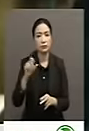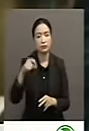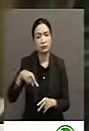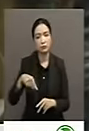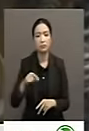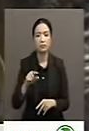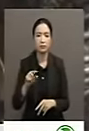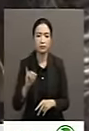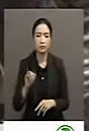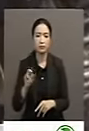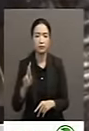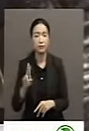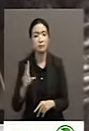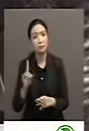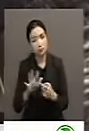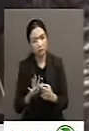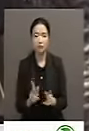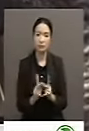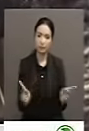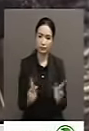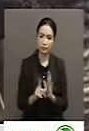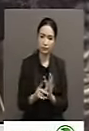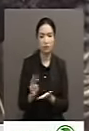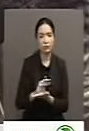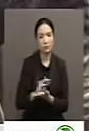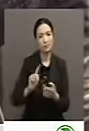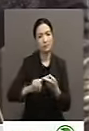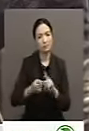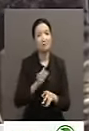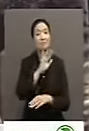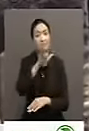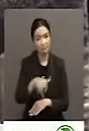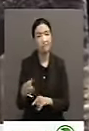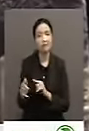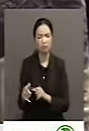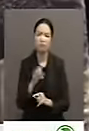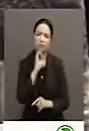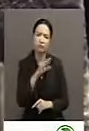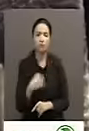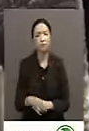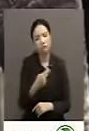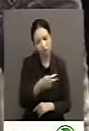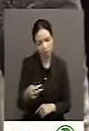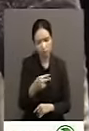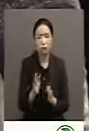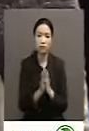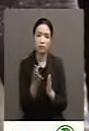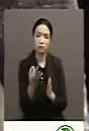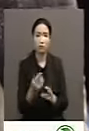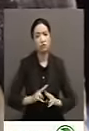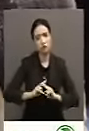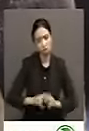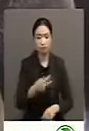ป็นทั้งผู้ก่อตั้งและยังเป็นกรรมการเลขาธิการของมูลนิธิเพื่อนช้างด้วยคือล่าสุดเธอออกมาโพสต์ข้อความใน Facebook ส่วน